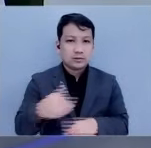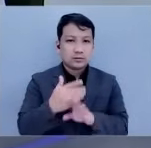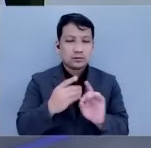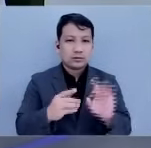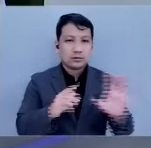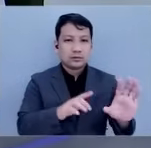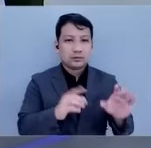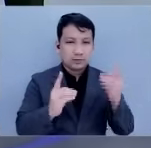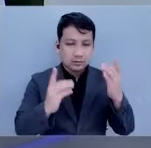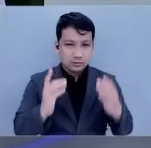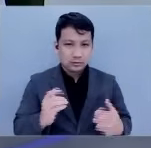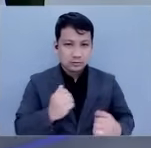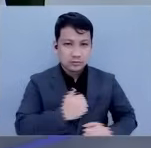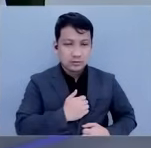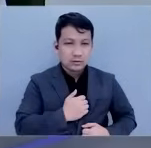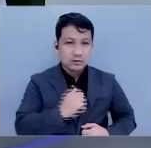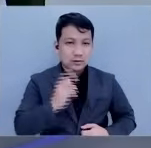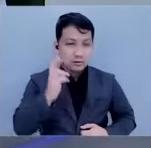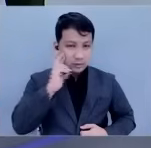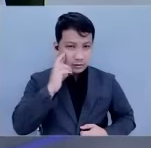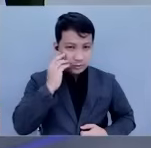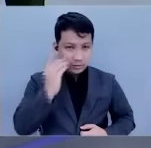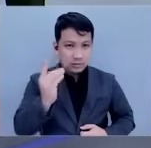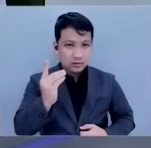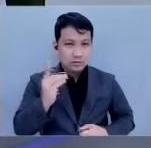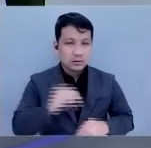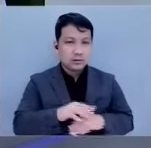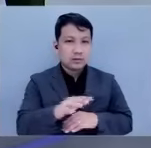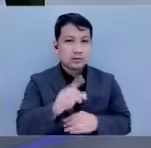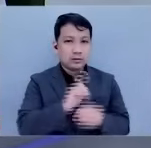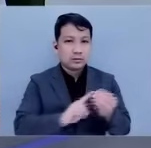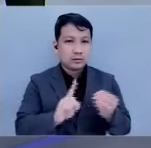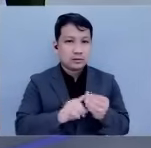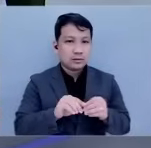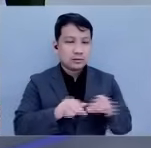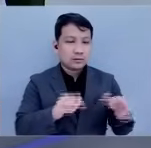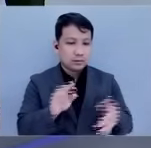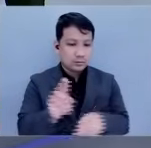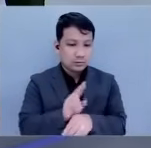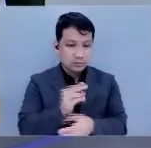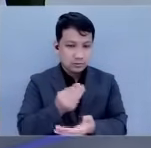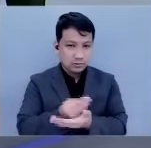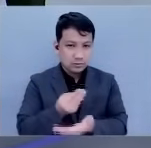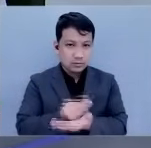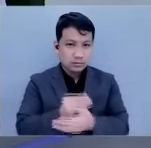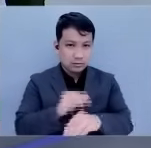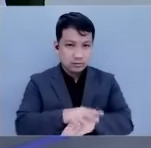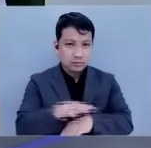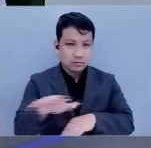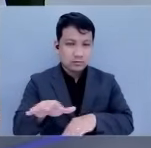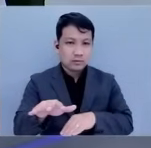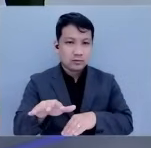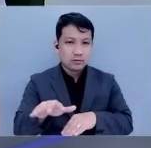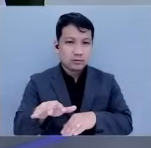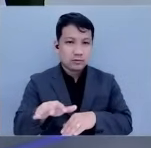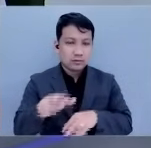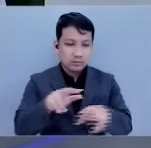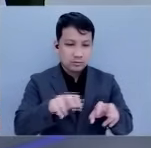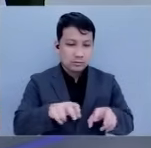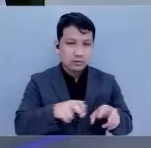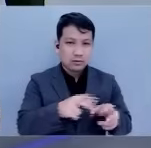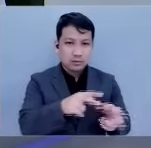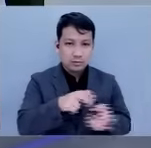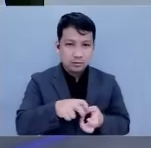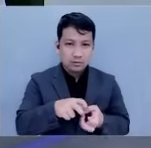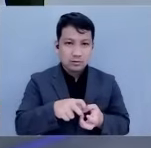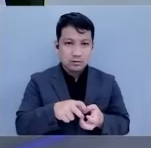driver bodyguard nitong si Ronnie Dayan. Ang alegasyon, ginamit ni De Lima ang kanyang impluensya para mag-extort ng pera mula sa mga